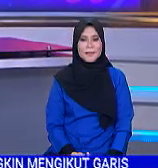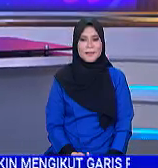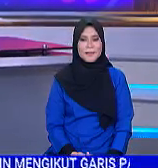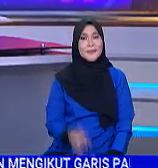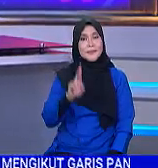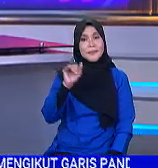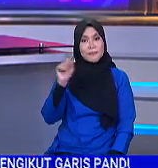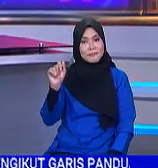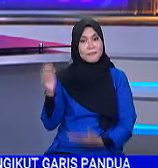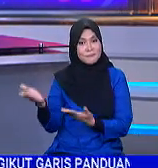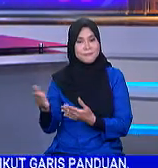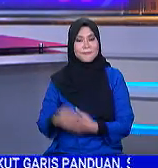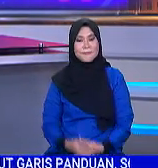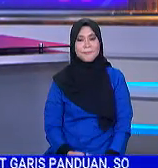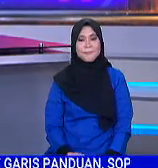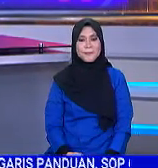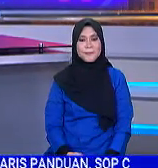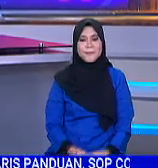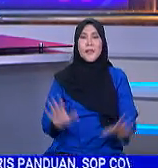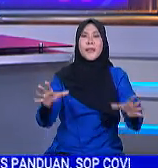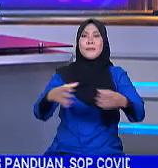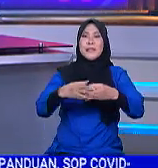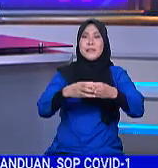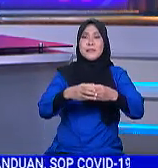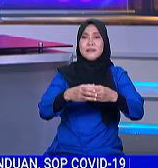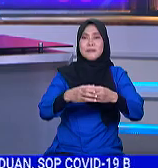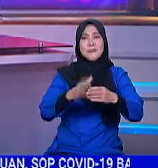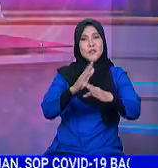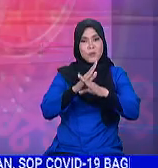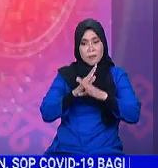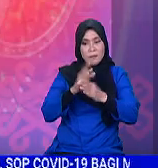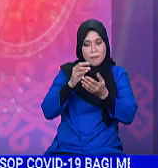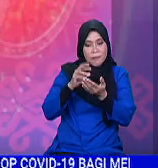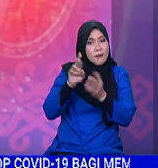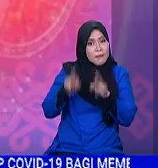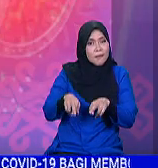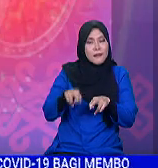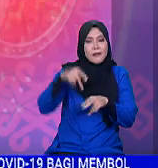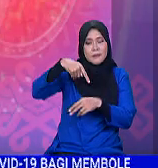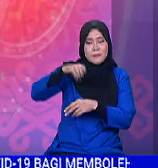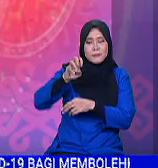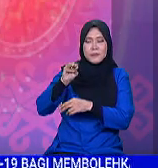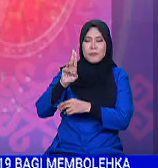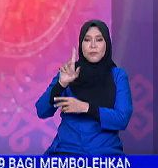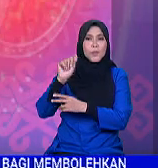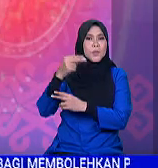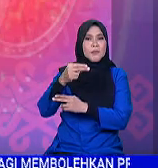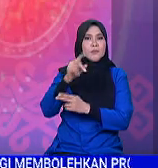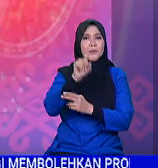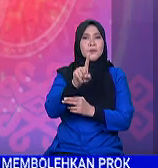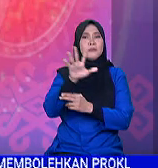Hai Rita Iya gaya pakai cat perlindungan rakyat dan pemulihan ekonomi pemurni sebanyak